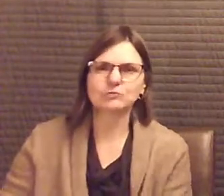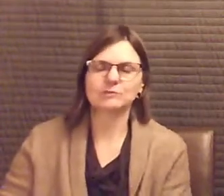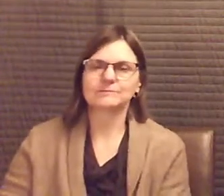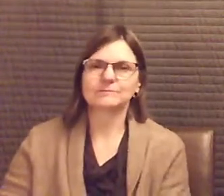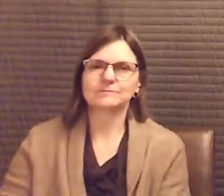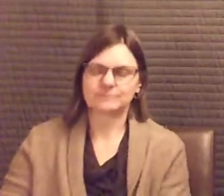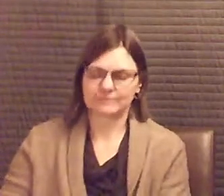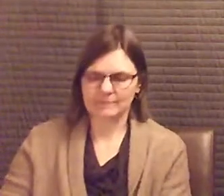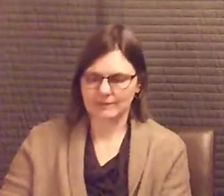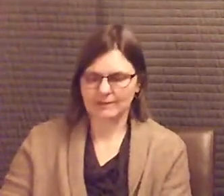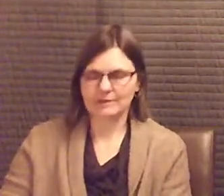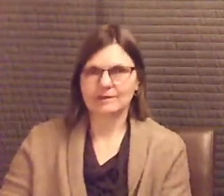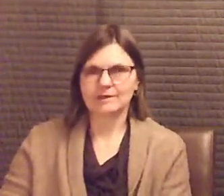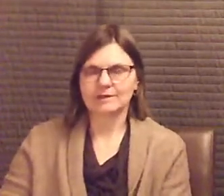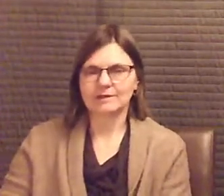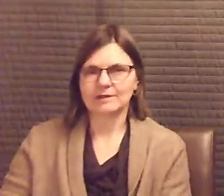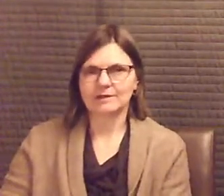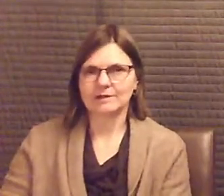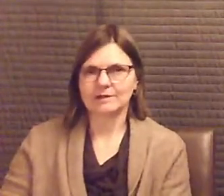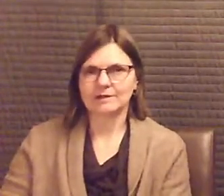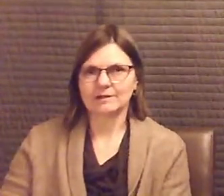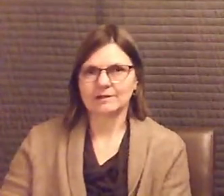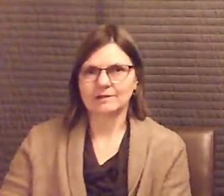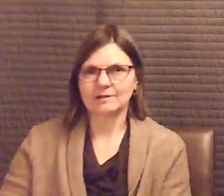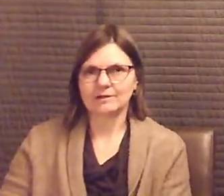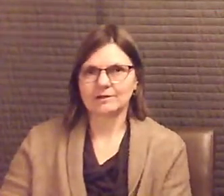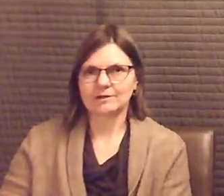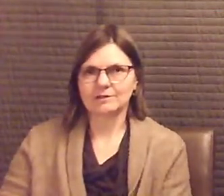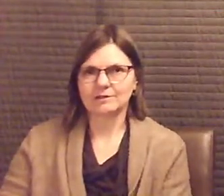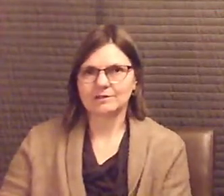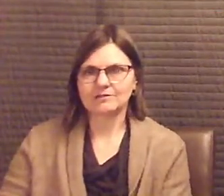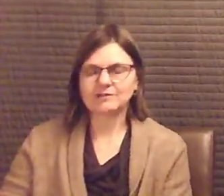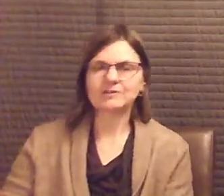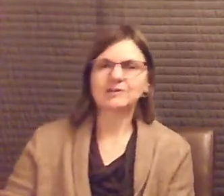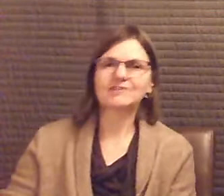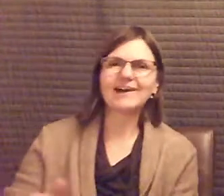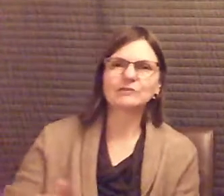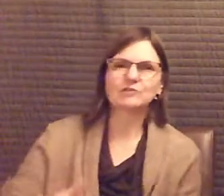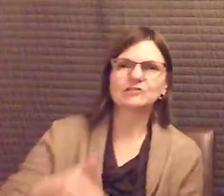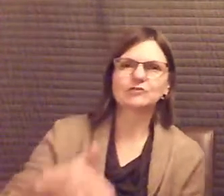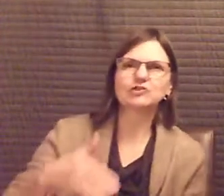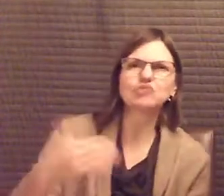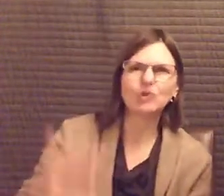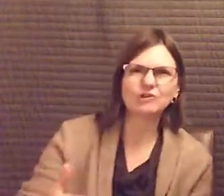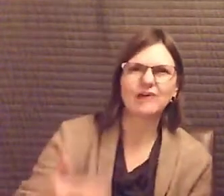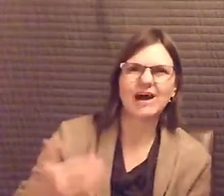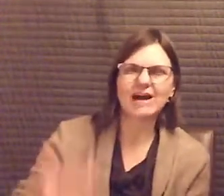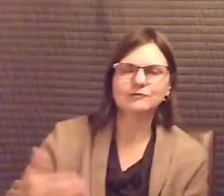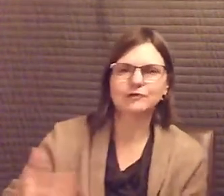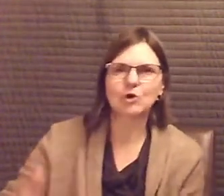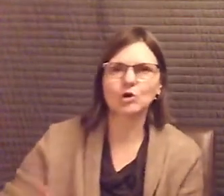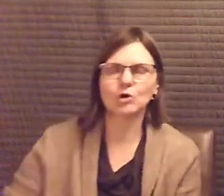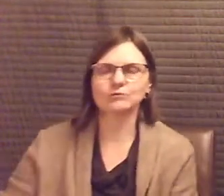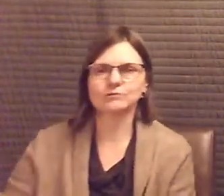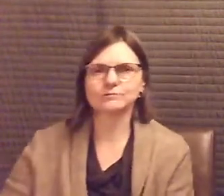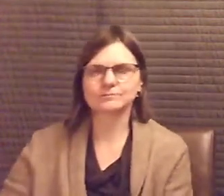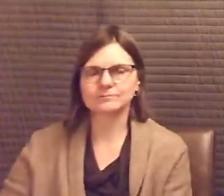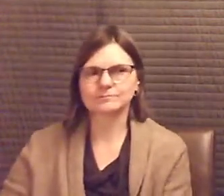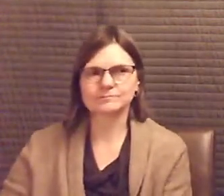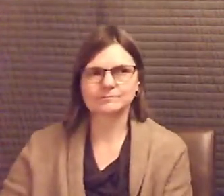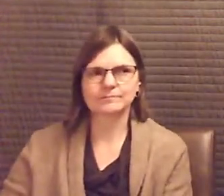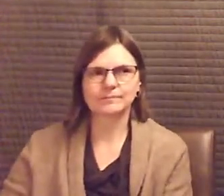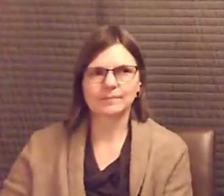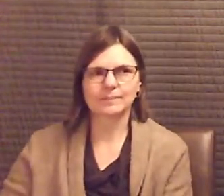slecht noem koos de scriptures is een nieuw boek kwamen verdorven hart van ongeloof en